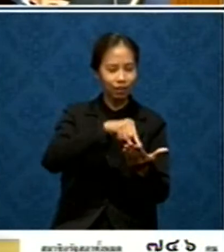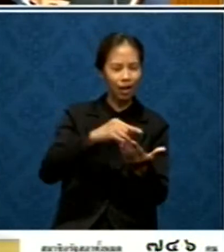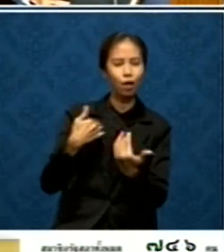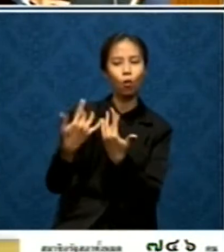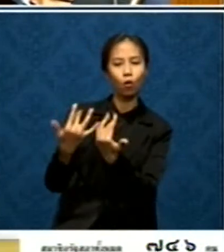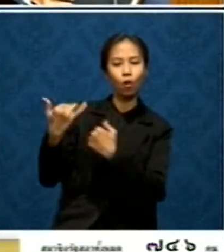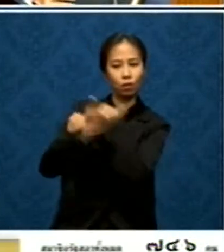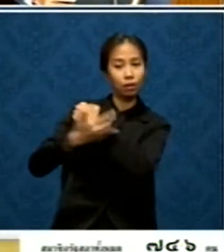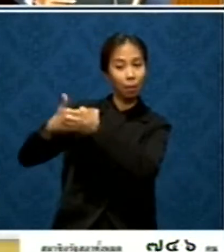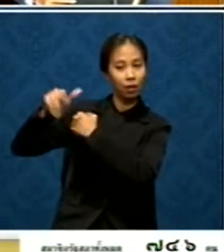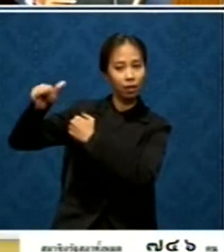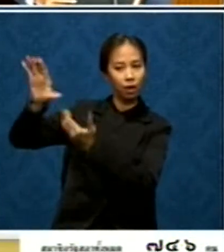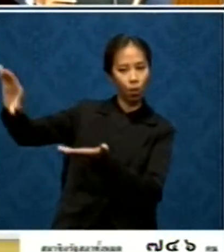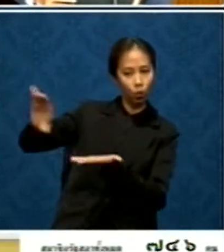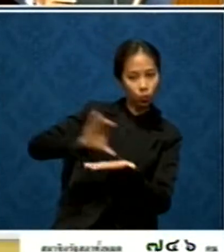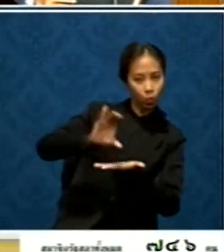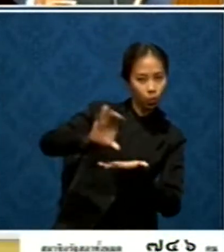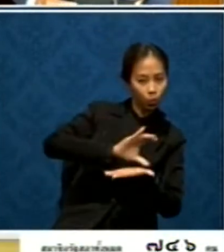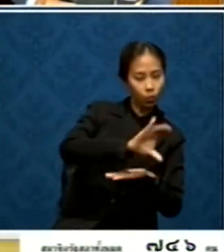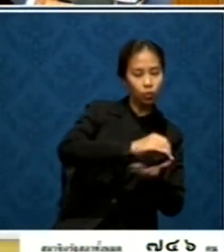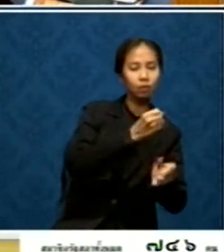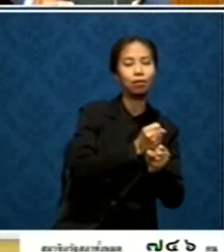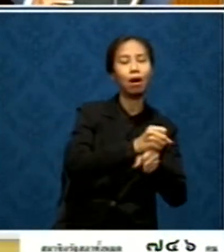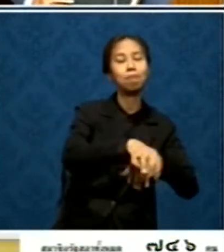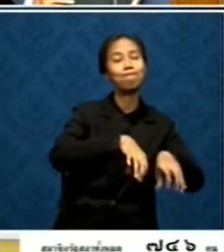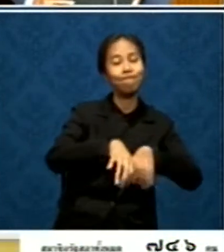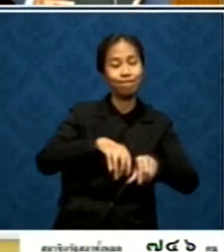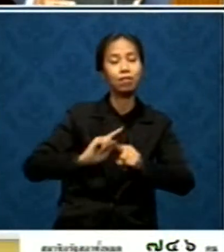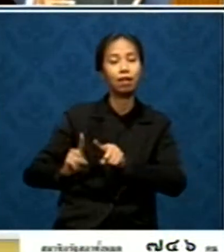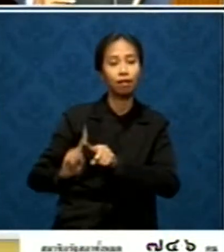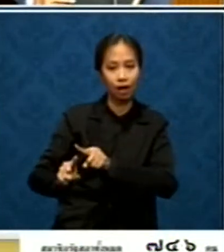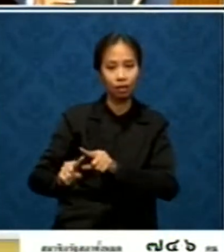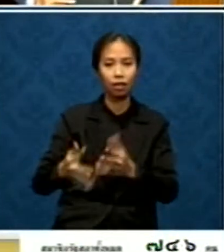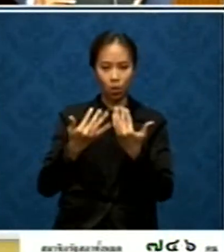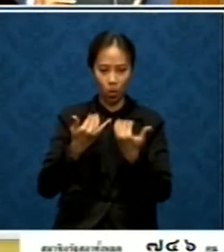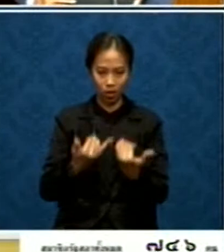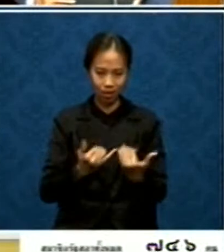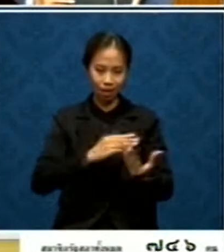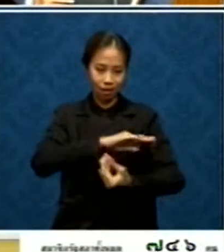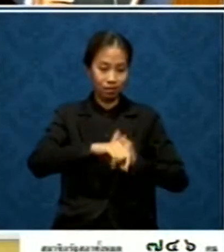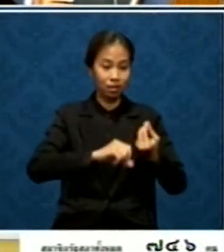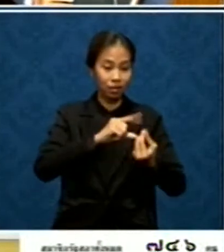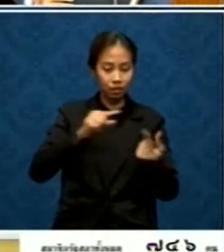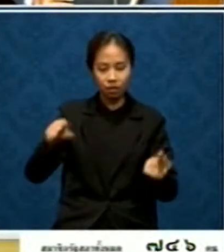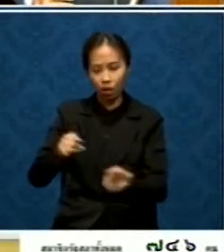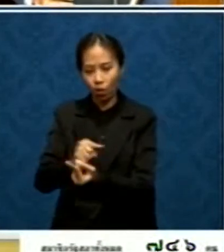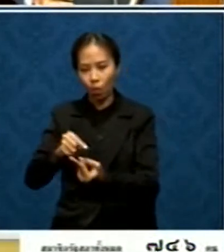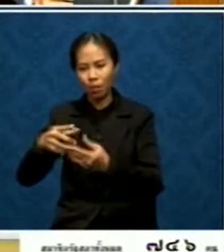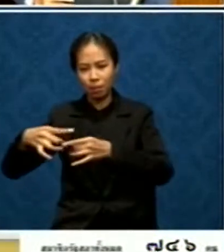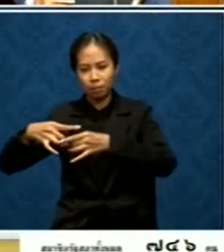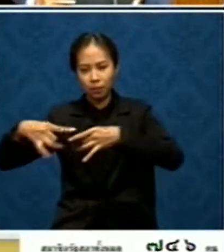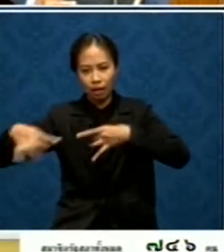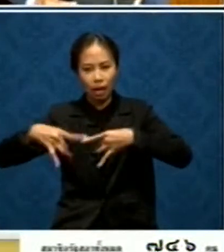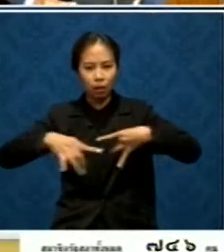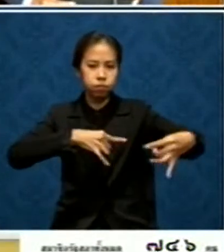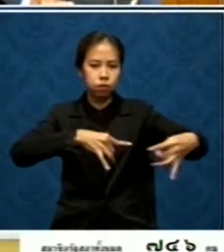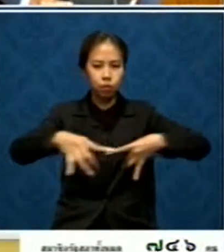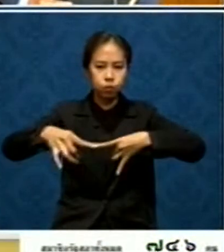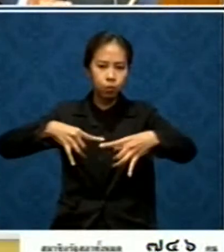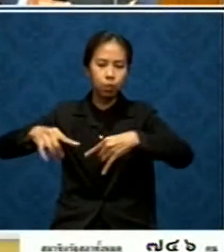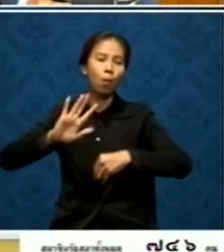มาในอดีตความขัดแย้งทางเศรษฐกิจและความมั่นคงระหว่างประเทศของชาติมหาอำนาจจะยิ่งทวีความรุน